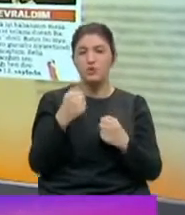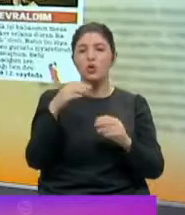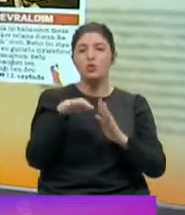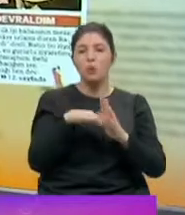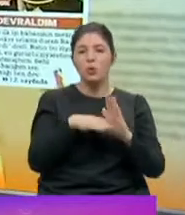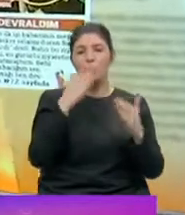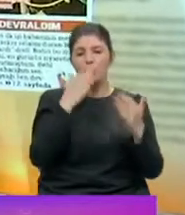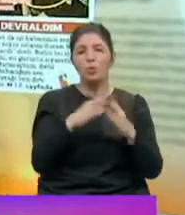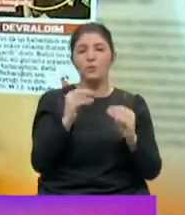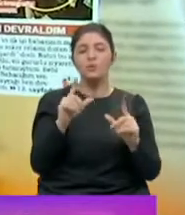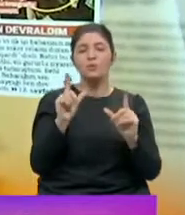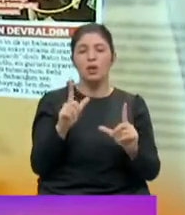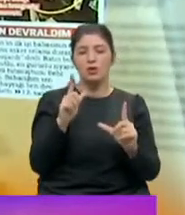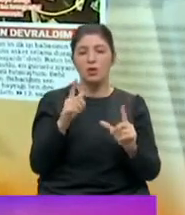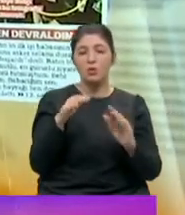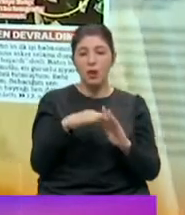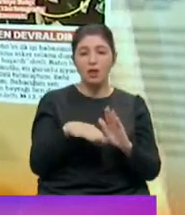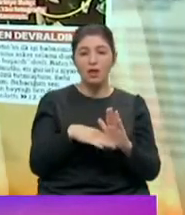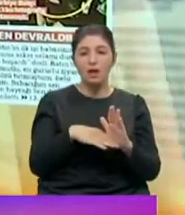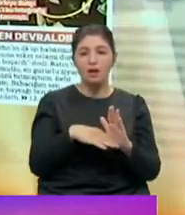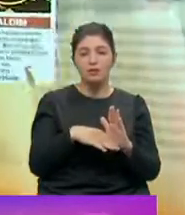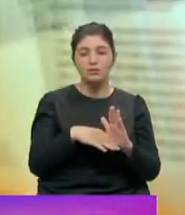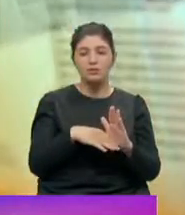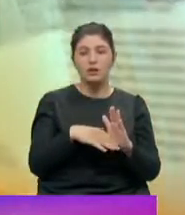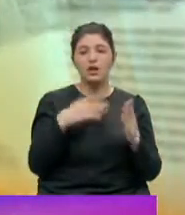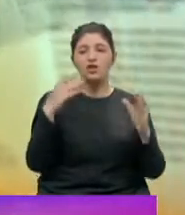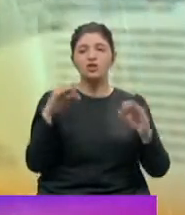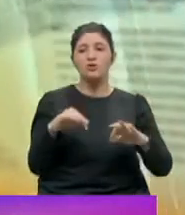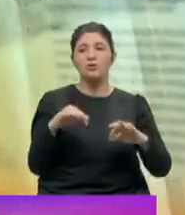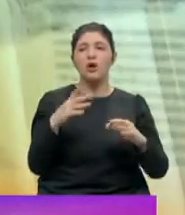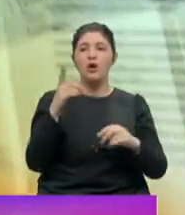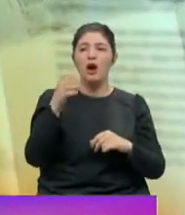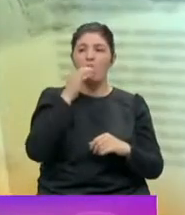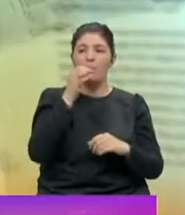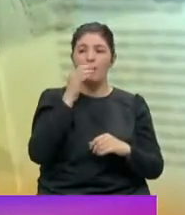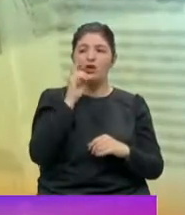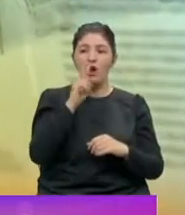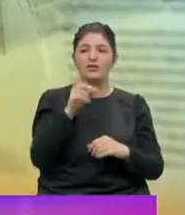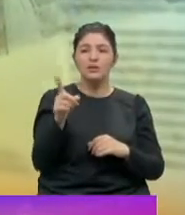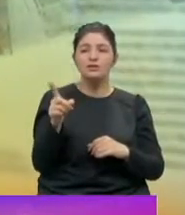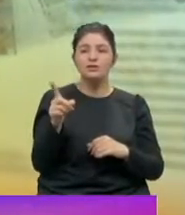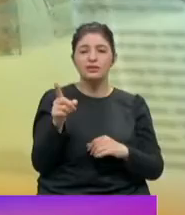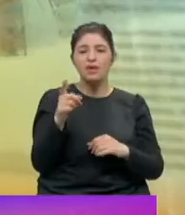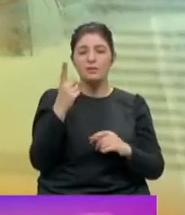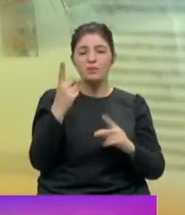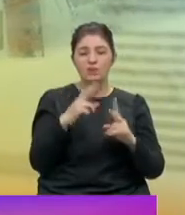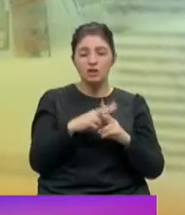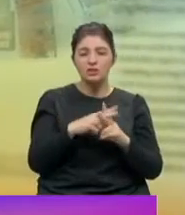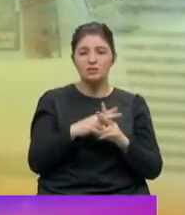Kurallara uymamız gerekiyor. Kurallara. Şimdi mesela o haberde de göreceksiniz, bir